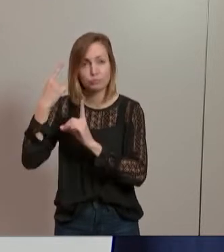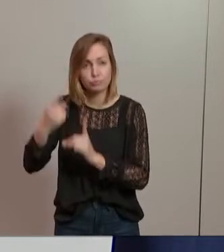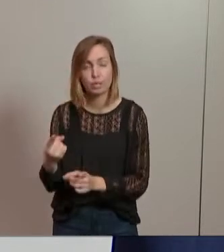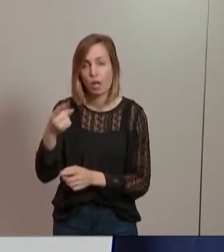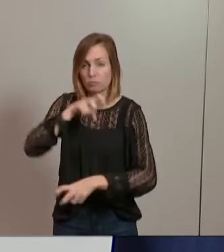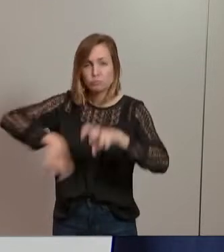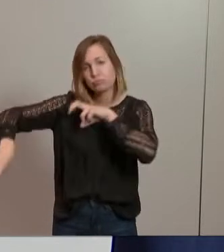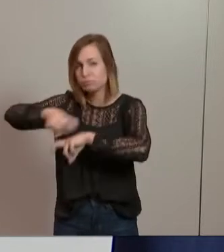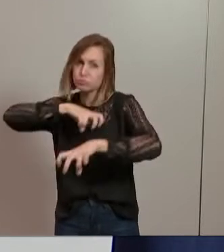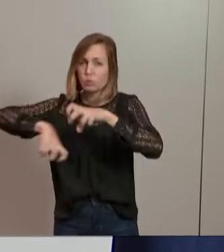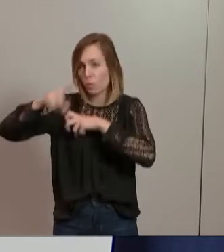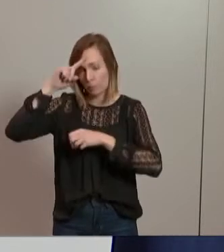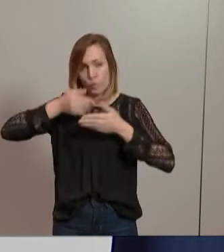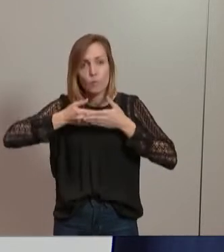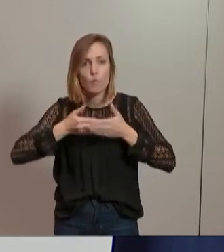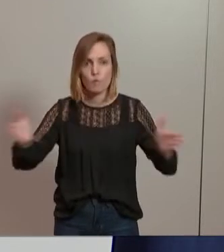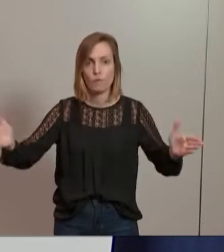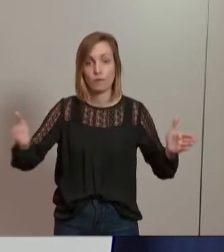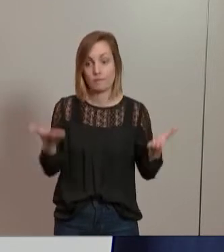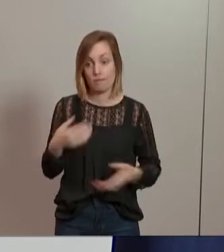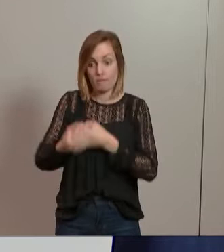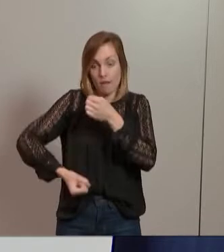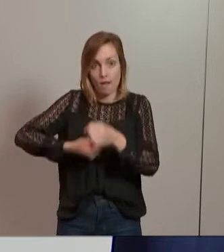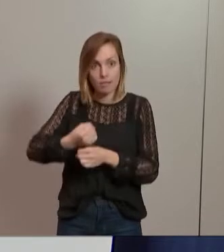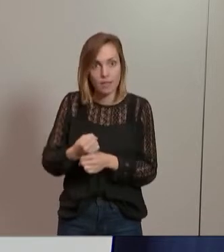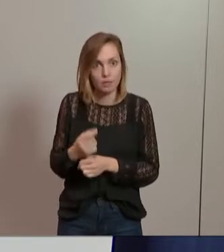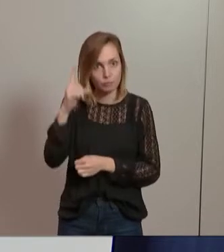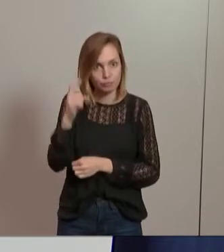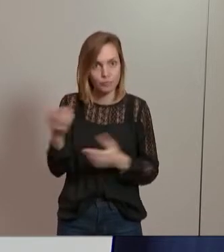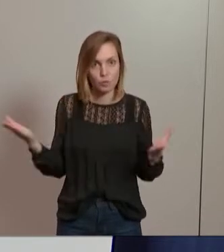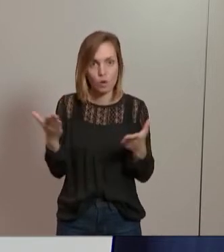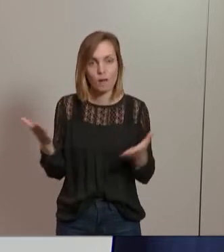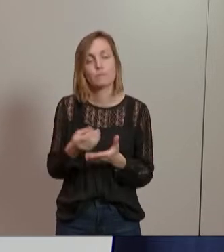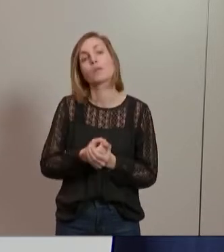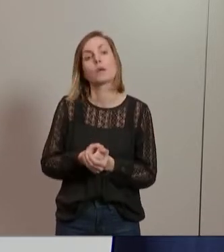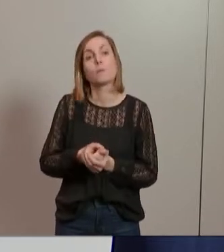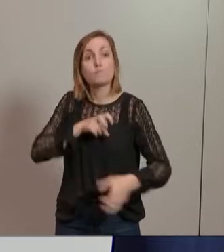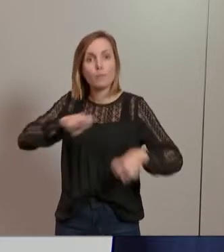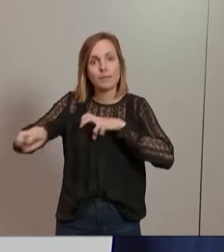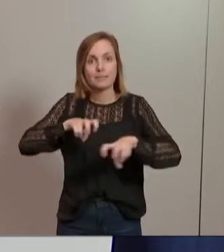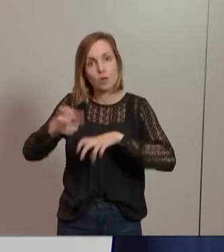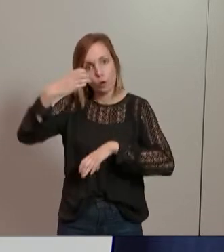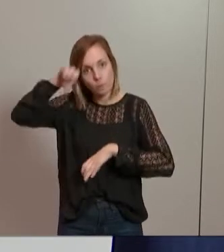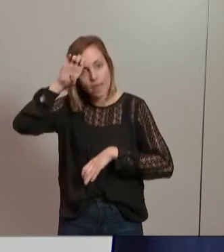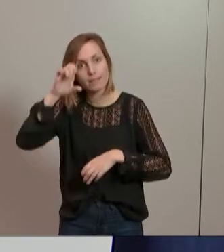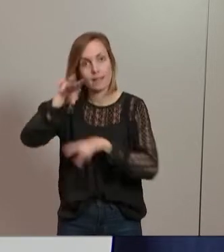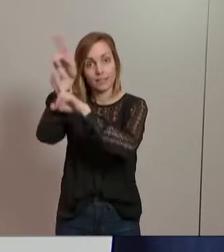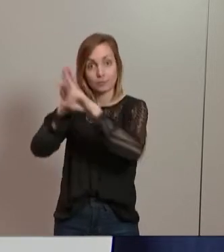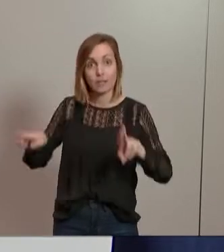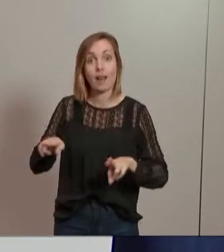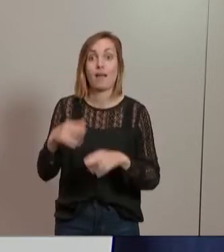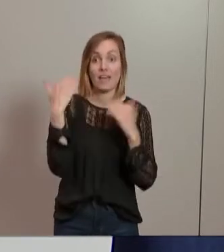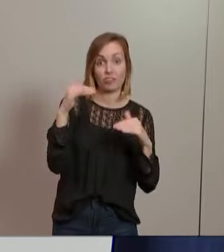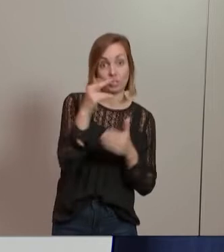et d'ouverture, nous développons, à partir de cette année, la mobilité européenne et internationale avec l'accueil et l'envoi de jeunes à